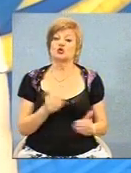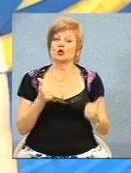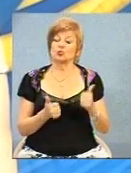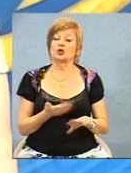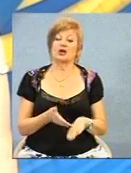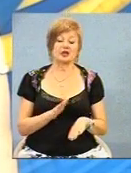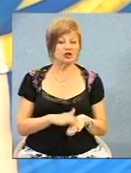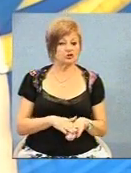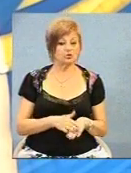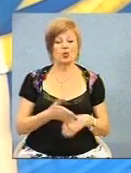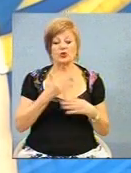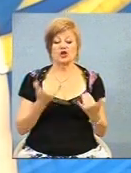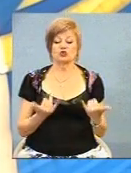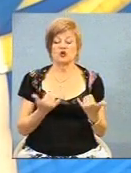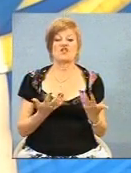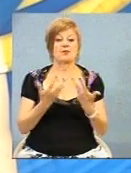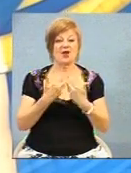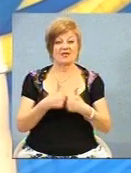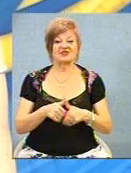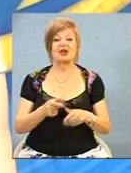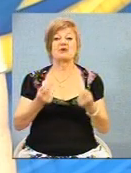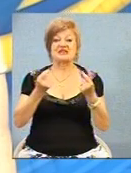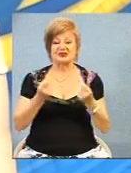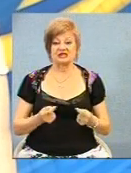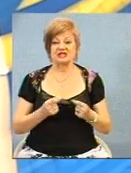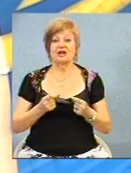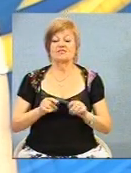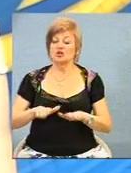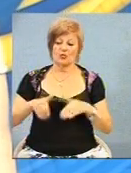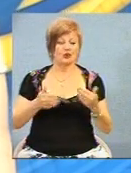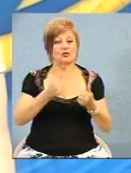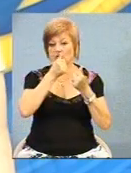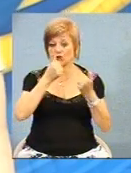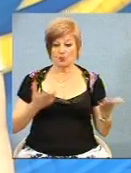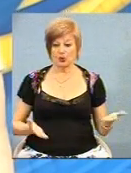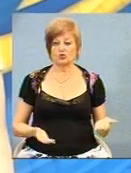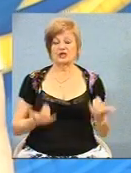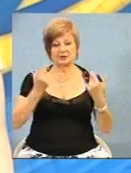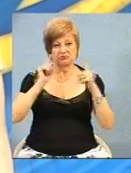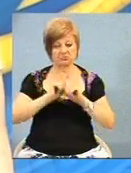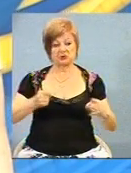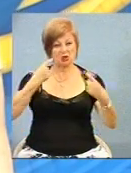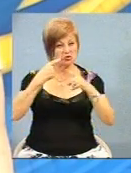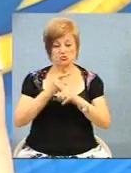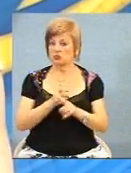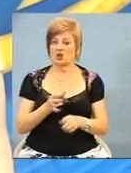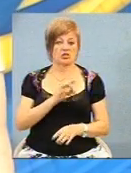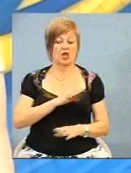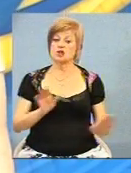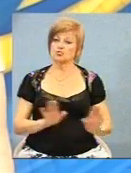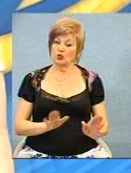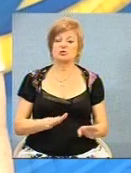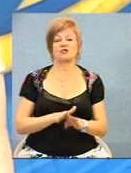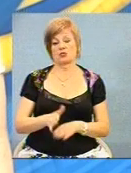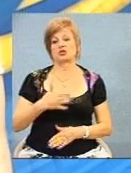Не мають сучасного обладнання, а відтак здешевлення процесу запропонувати не можуть. Тим часом особливих технологій іноземці не застосовують,